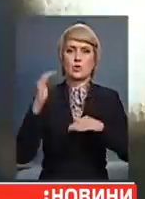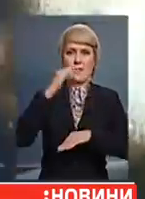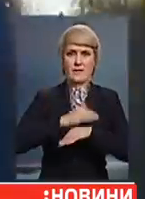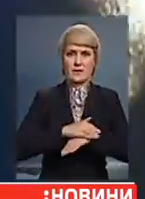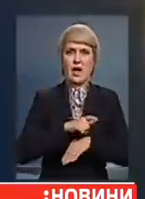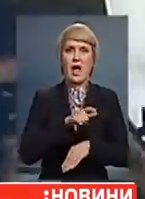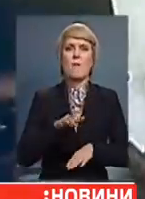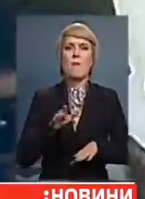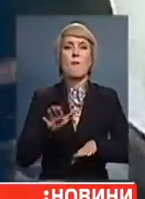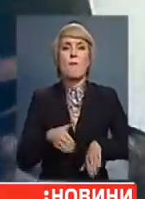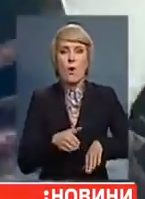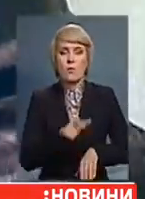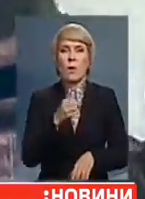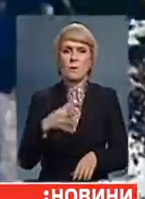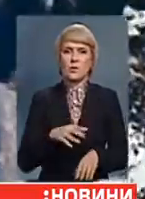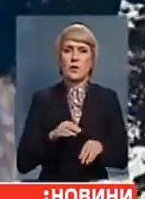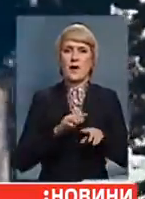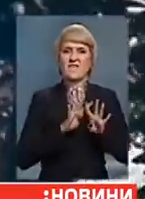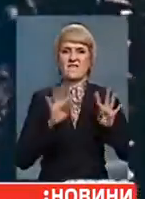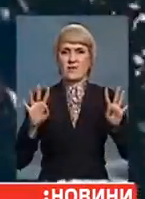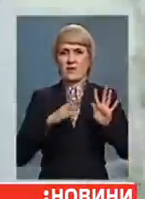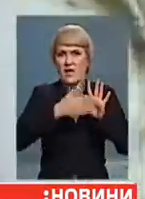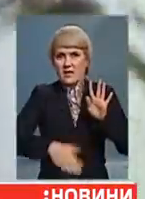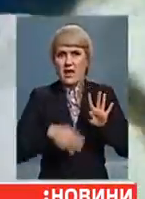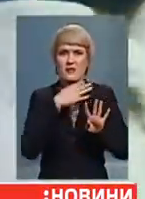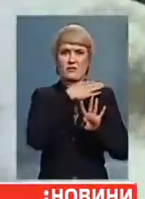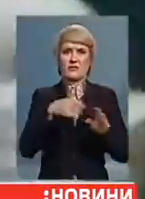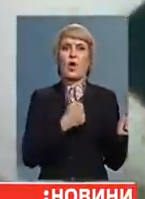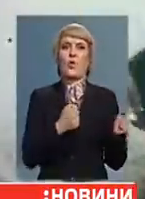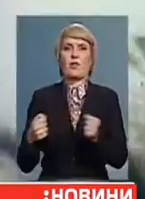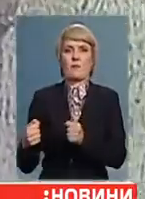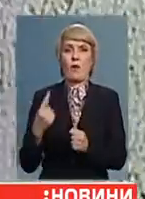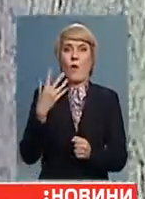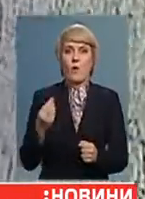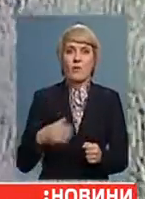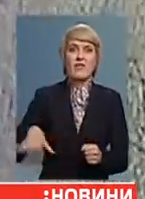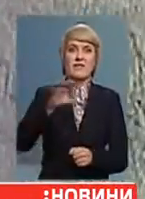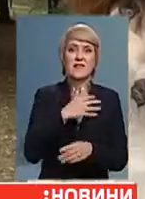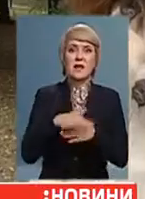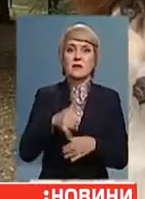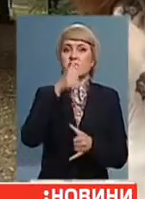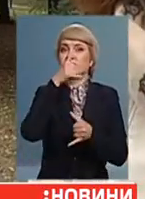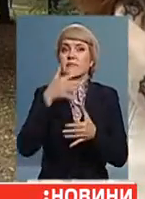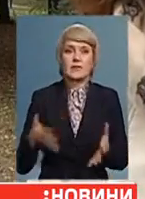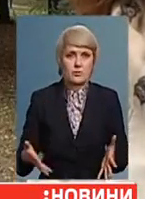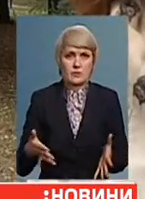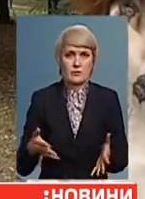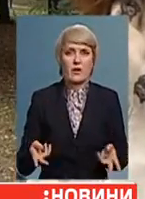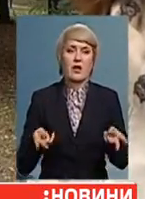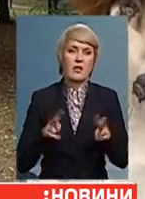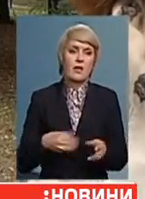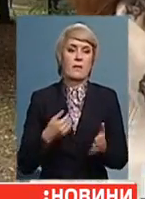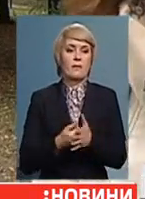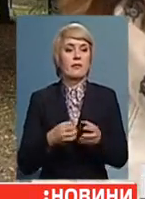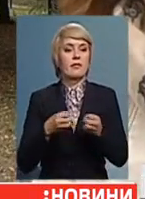людей вже просто підводили до краю яру і розстрілювали з кулеметів. Проте за день всіх розстріляти не змогли. Решту, приблизно